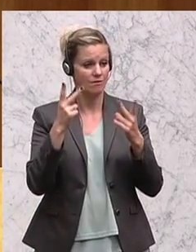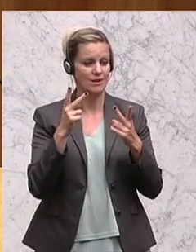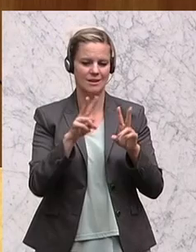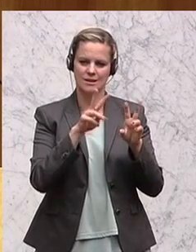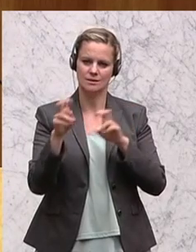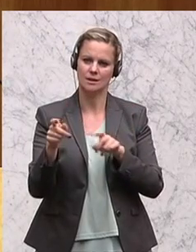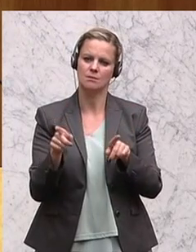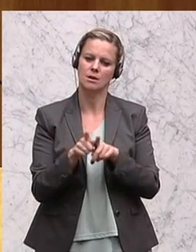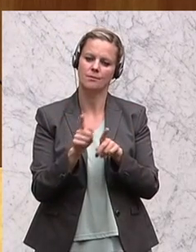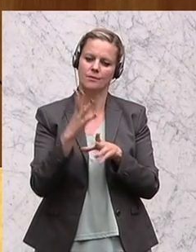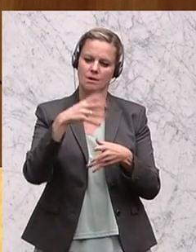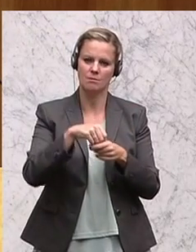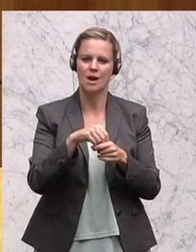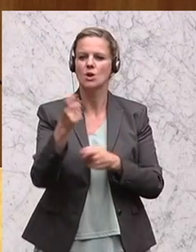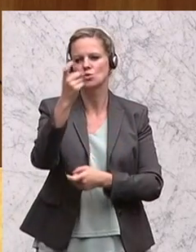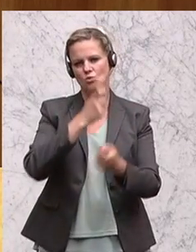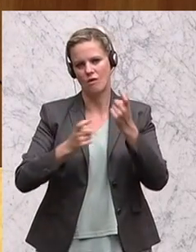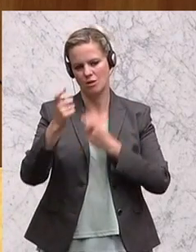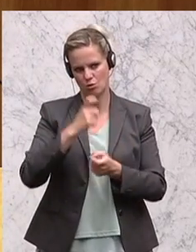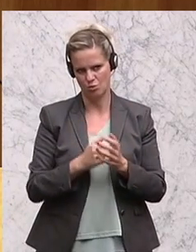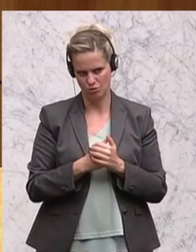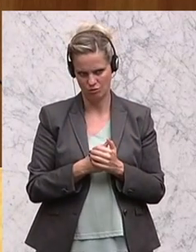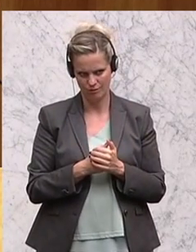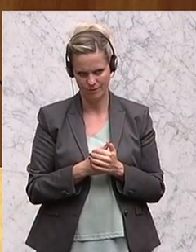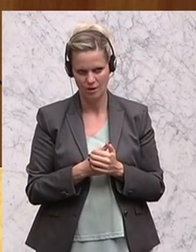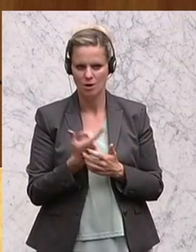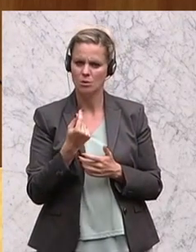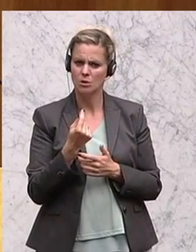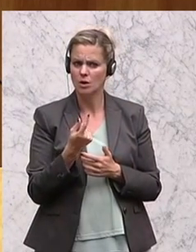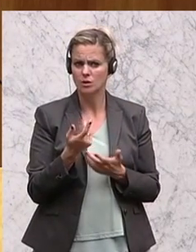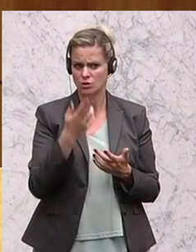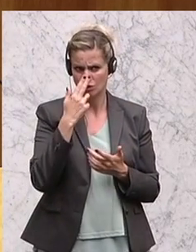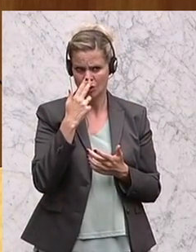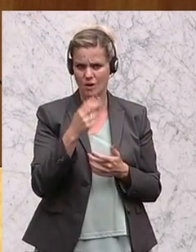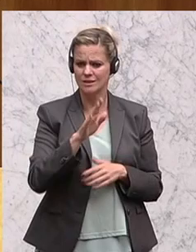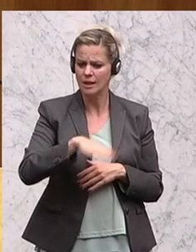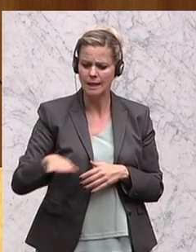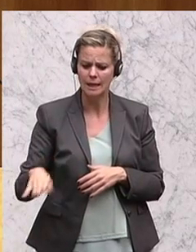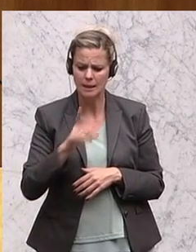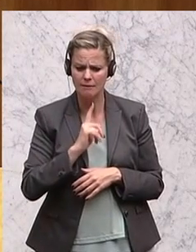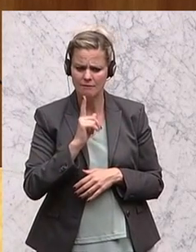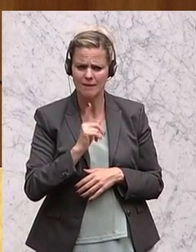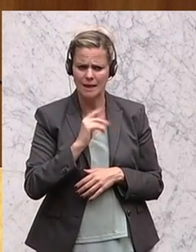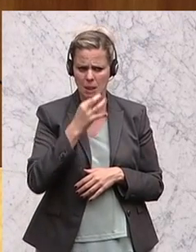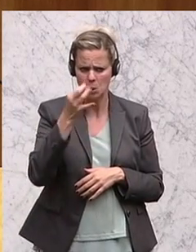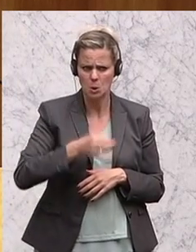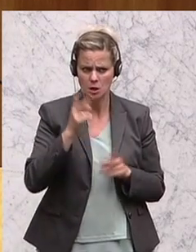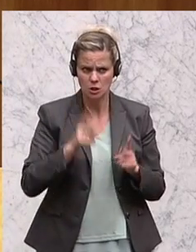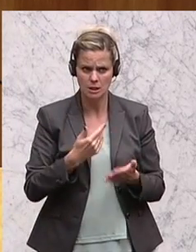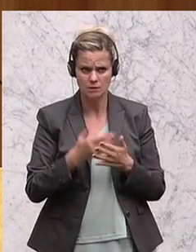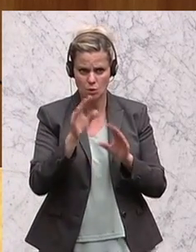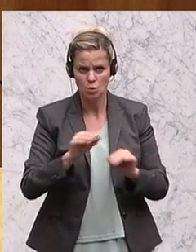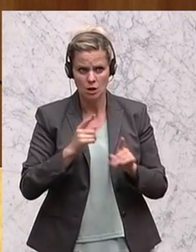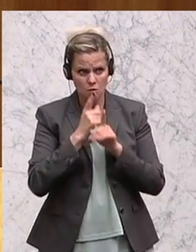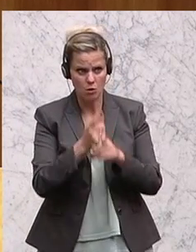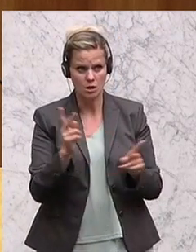Bereich ist leider auch die Frage der Zuwanderung, die Frage dessen, dass zu wenig Kinder offensichtlich ausreichend Deutsch können, um dem Unterricht zu folgen. Wir